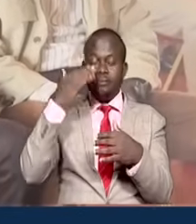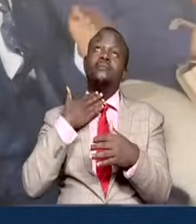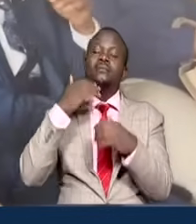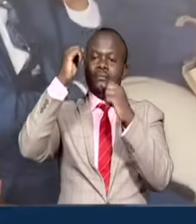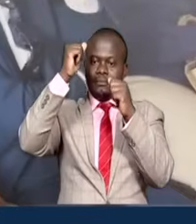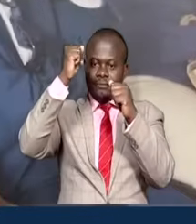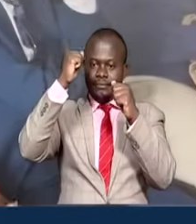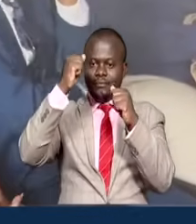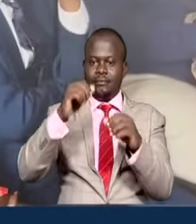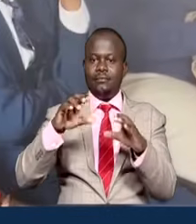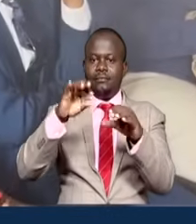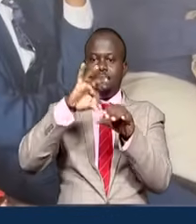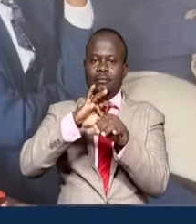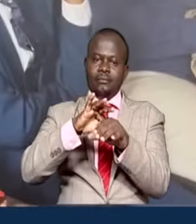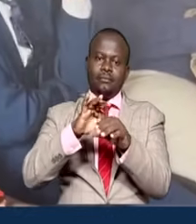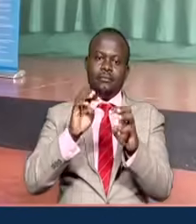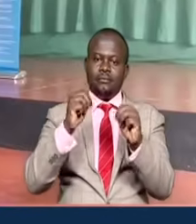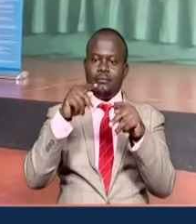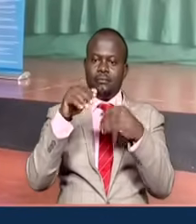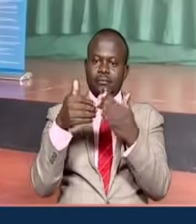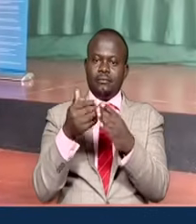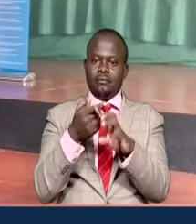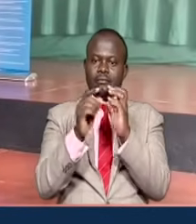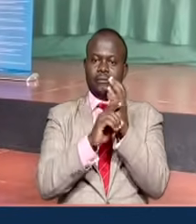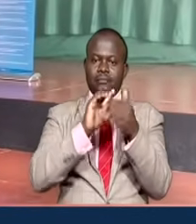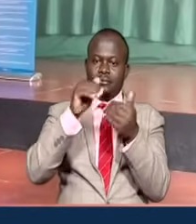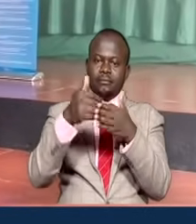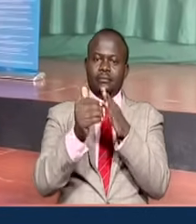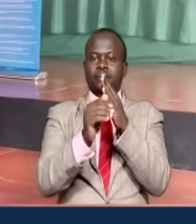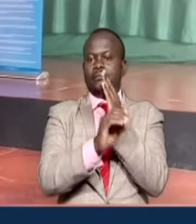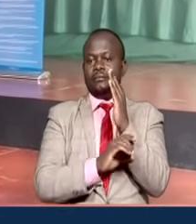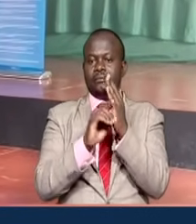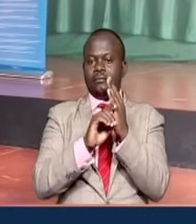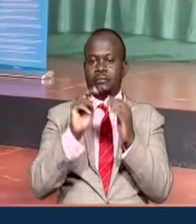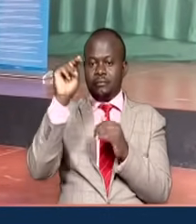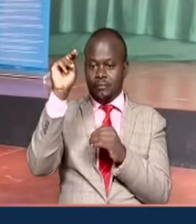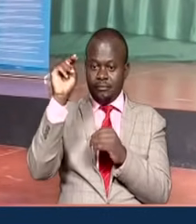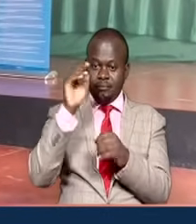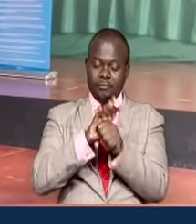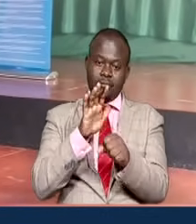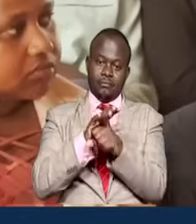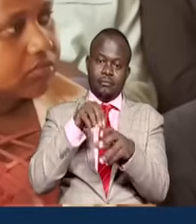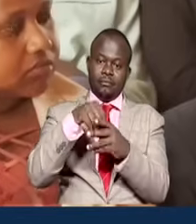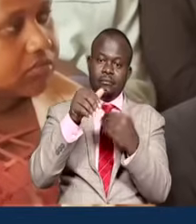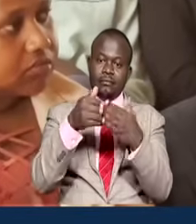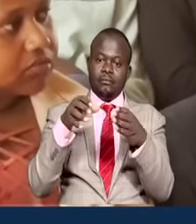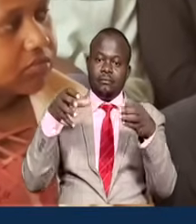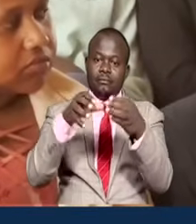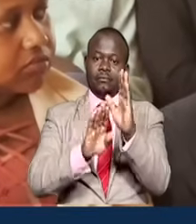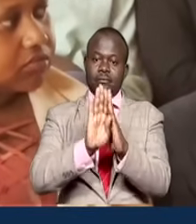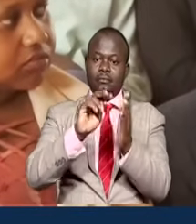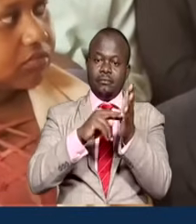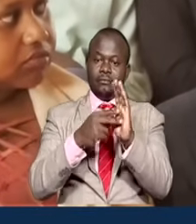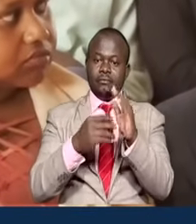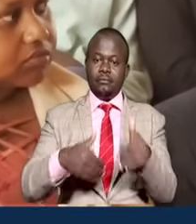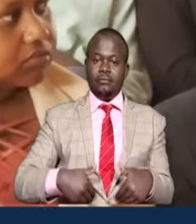abagize inteko itora yagizwe n'urubyiruko rwaturutse mu turere twose tugize intara y'Amajyaruguru. Benshi muri bo bahurije ku guteza imbere imishinga